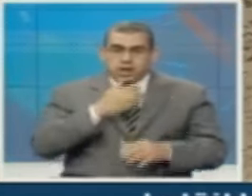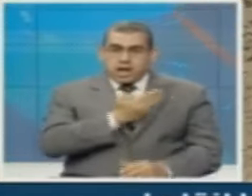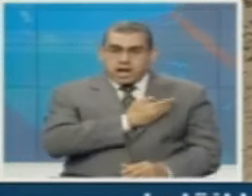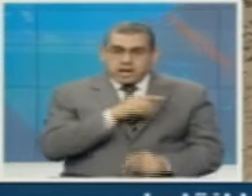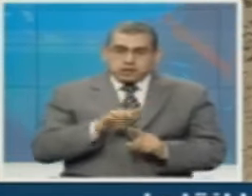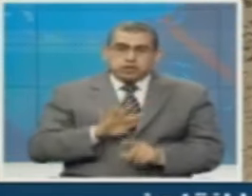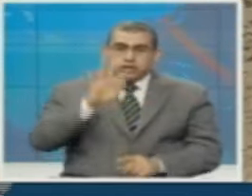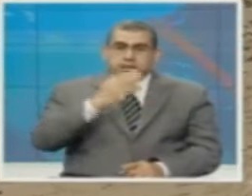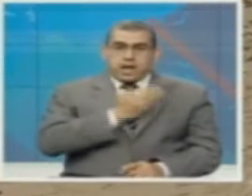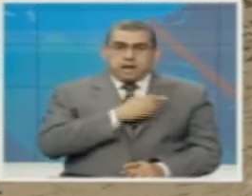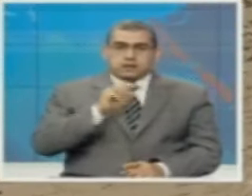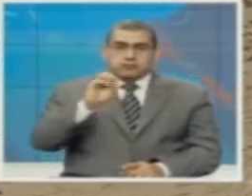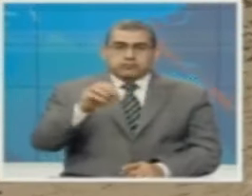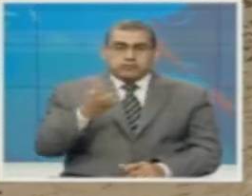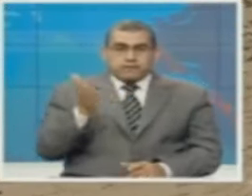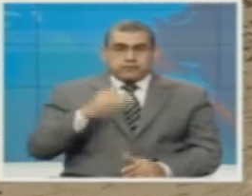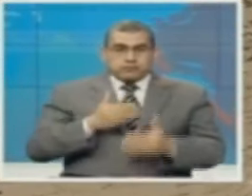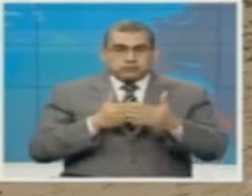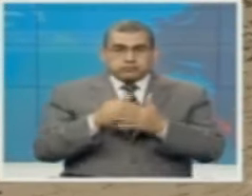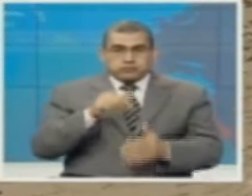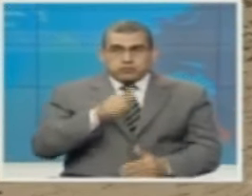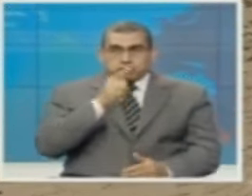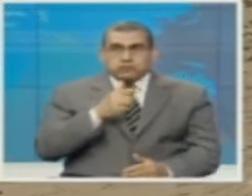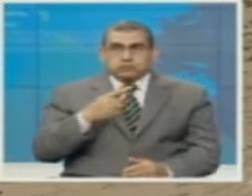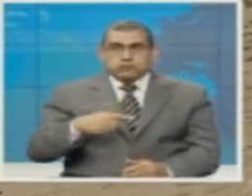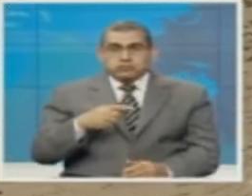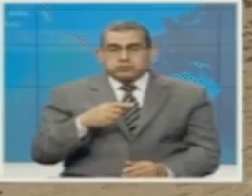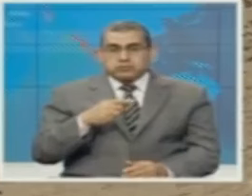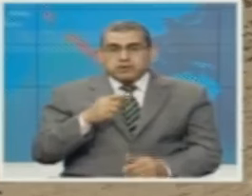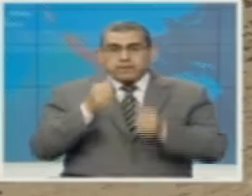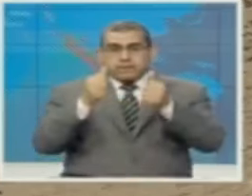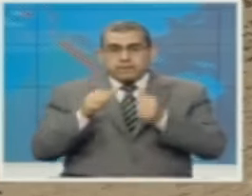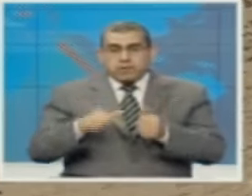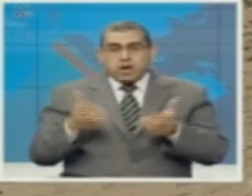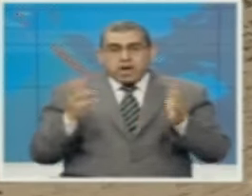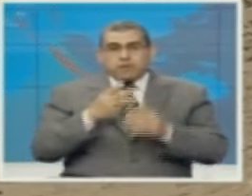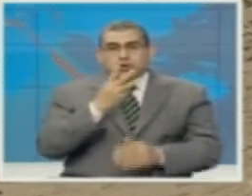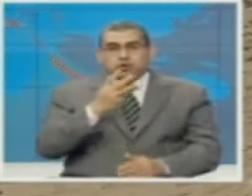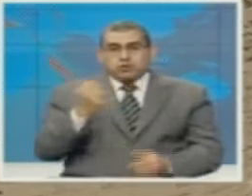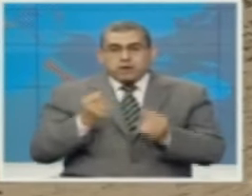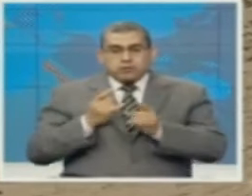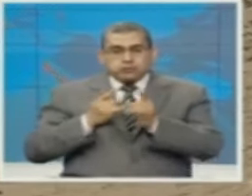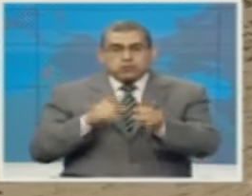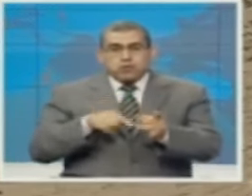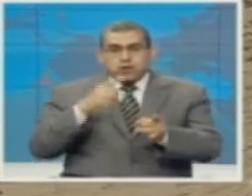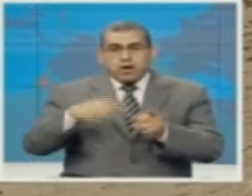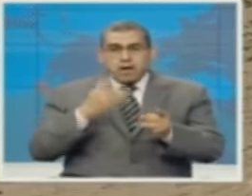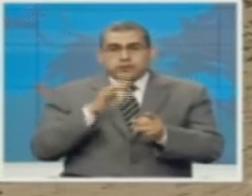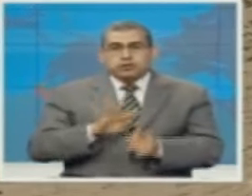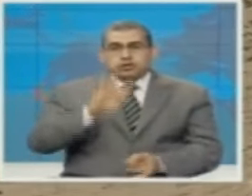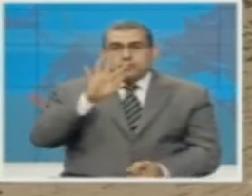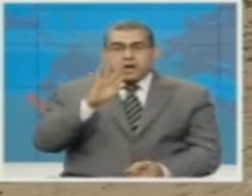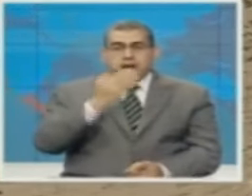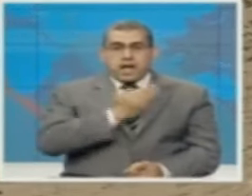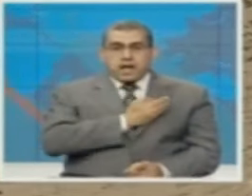شمال قطاع غزة، وبالتالي يعني كما يعني ذكر البيان فدخول أكثر من 300 شاحنة تقريبا إلى شمال